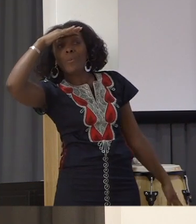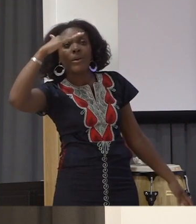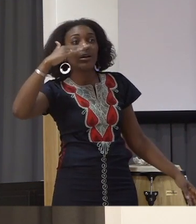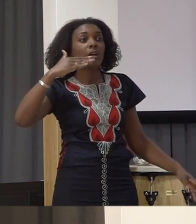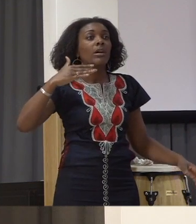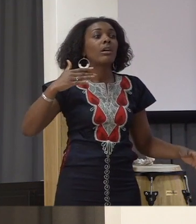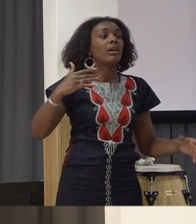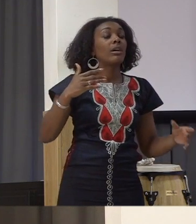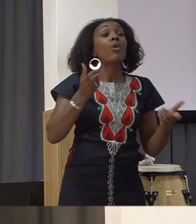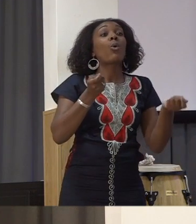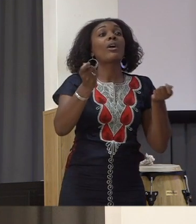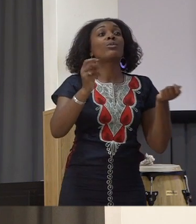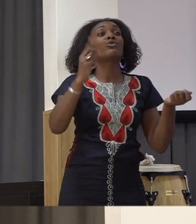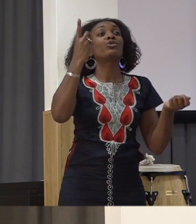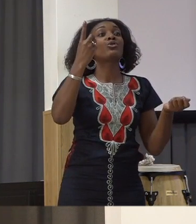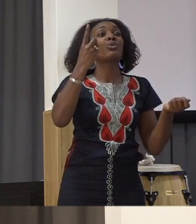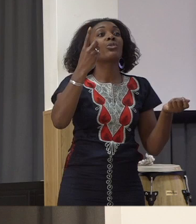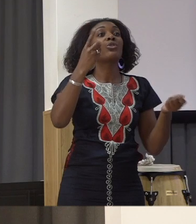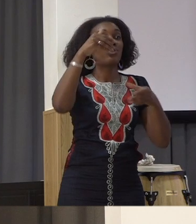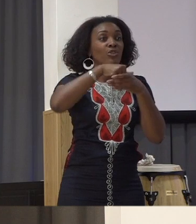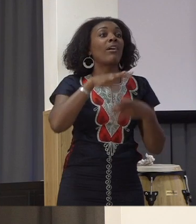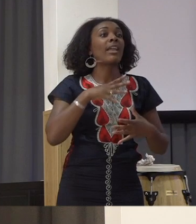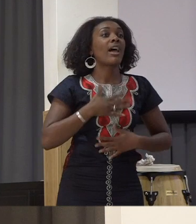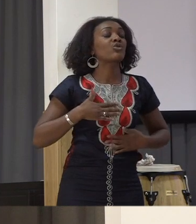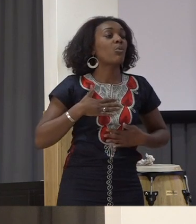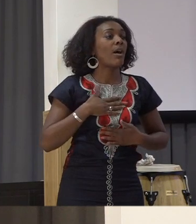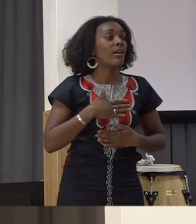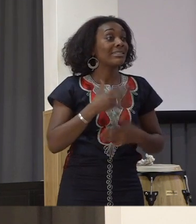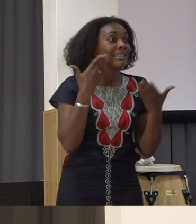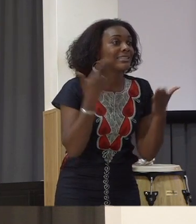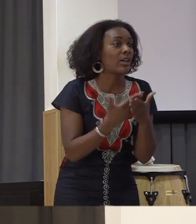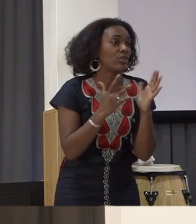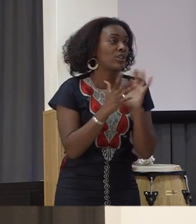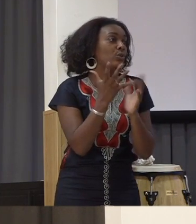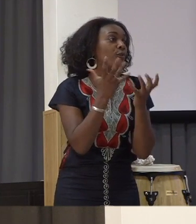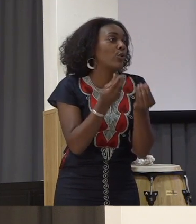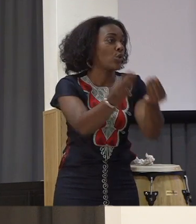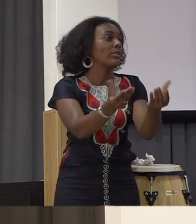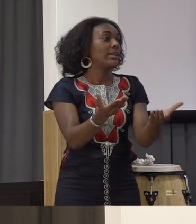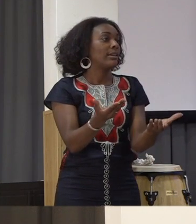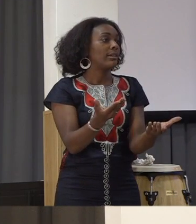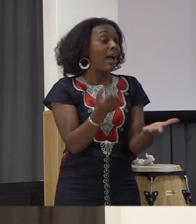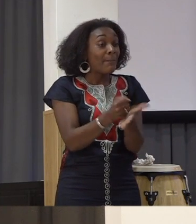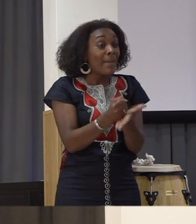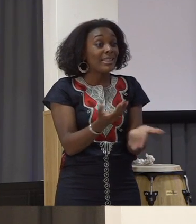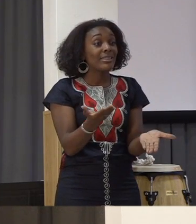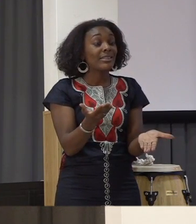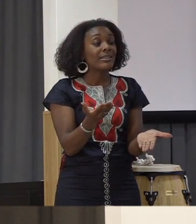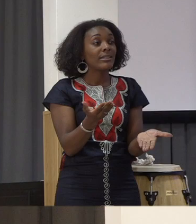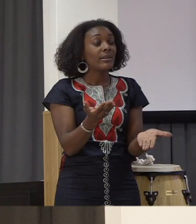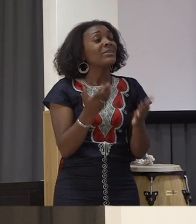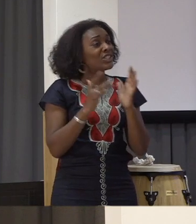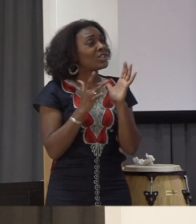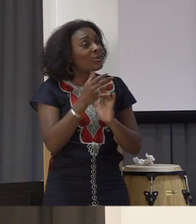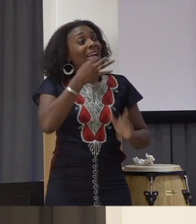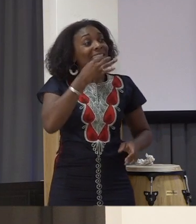le royaume de Dieu, bien-aimé, c'est un royaume de joie. Amen. C'est un royaume de joie. Et si Jésus a dit cela,